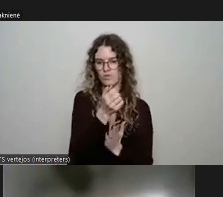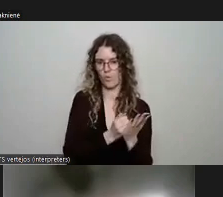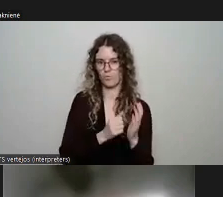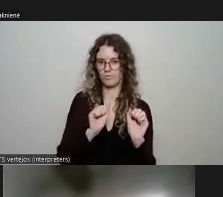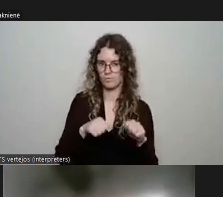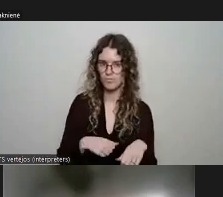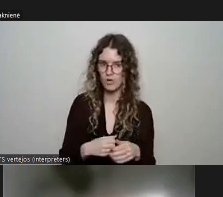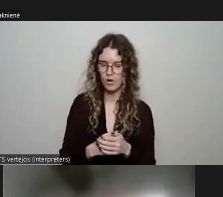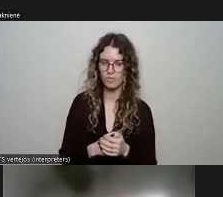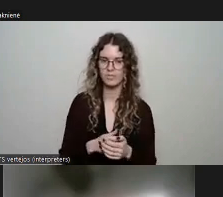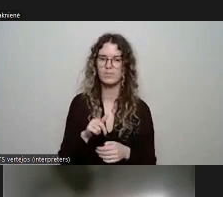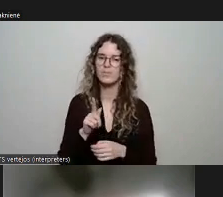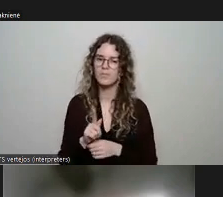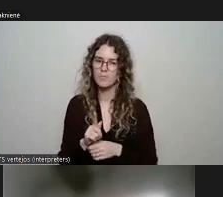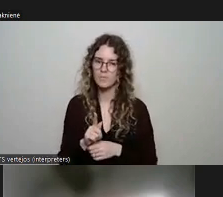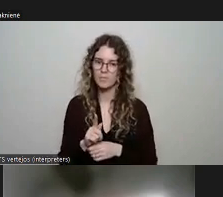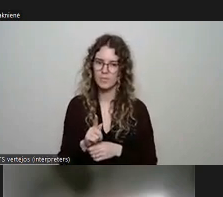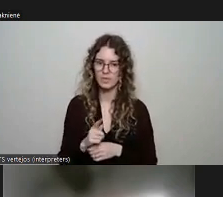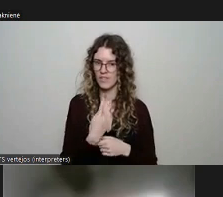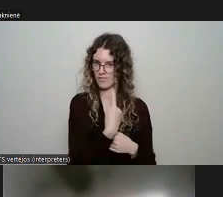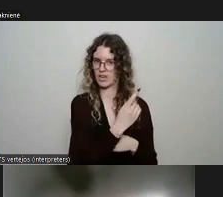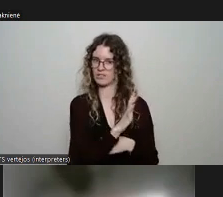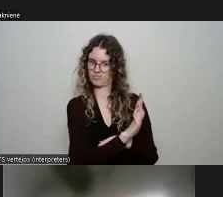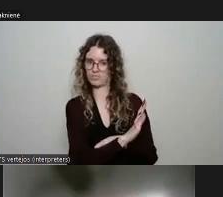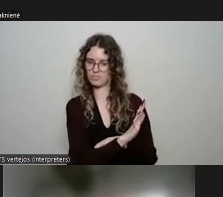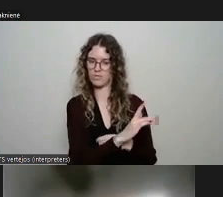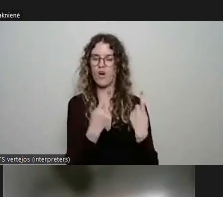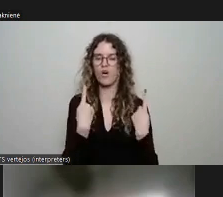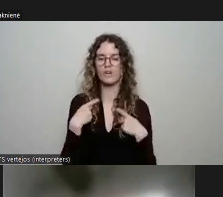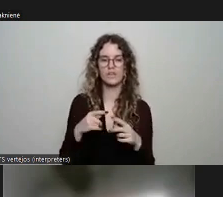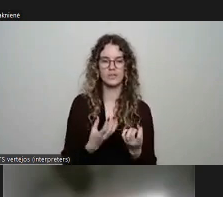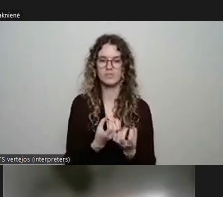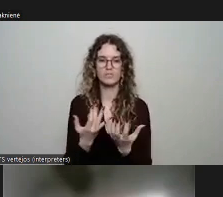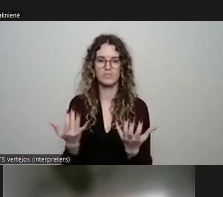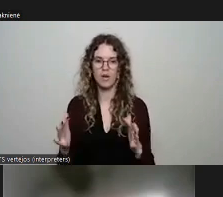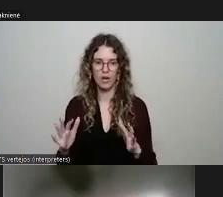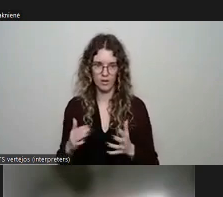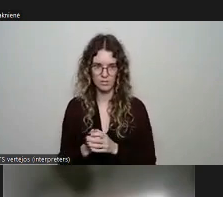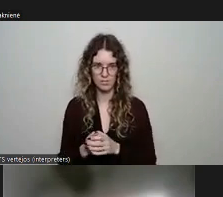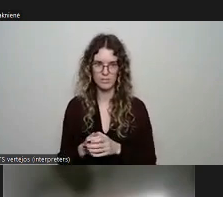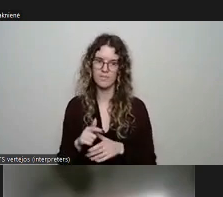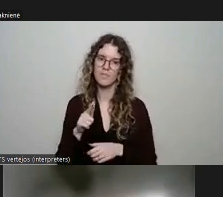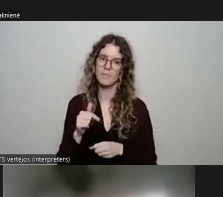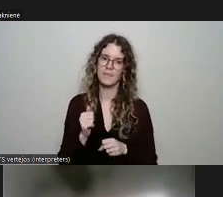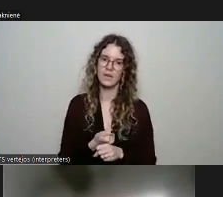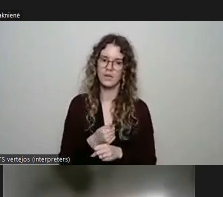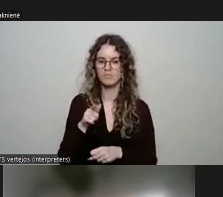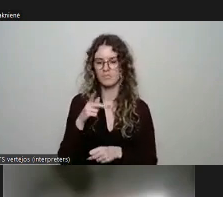tų rodiklių, kiti tie rodikliai, kaip jau ir čia buvo kalbama, tai yra, kad plačiau pažiūrėti į kažkokią problemą, į kažkokią